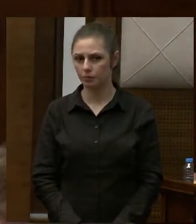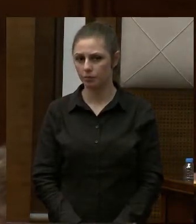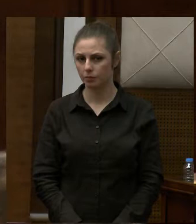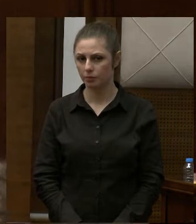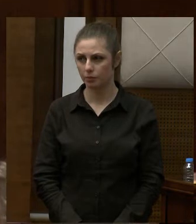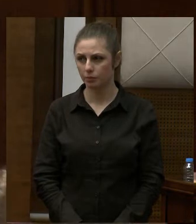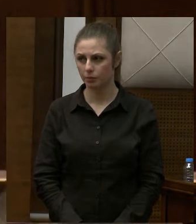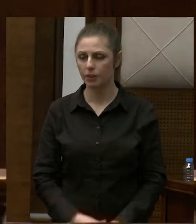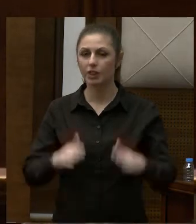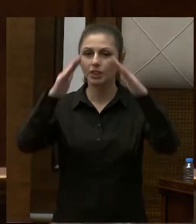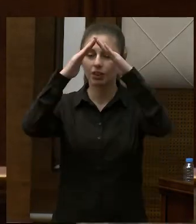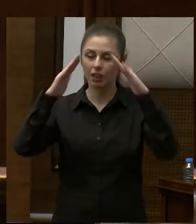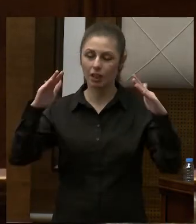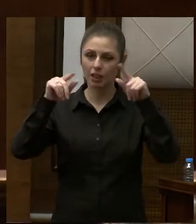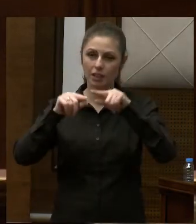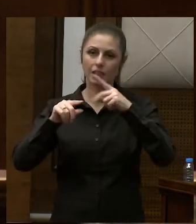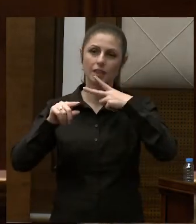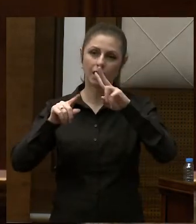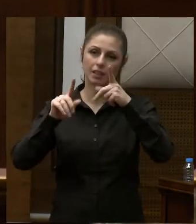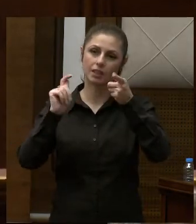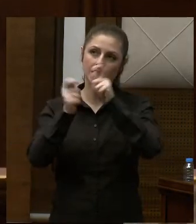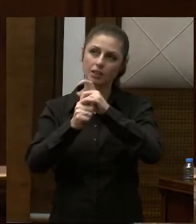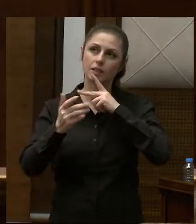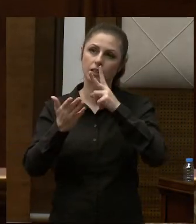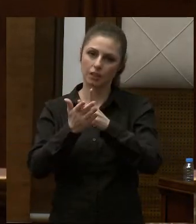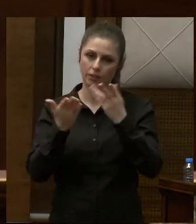olduğum çatı örtüleriyle ilgili estetik komisyonu ile ilgili